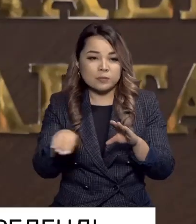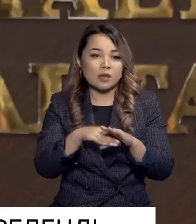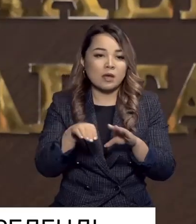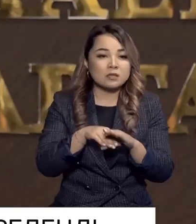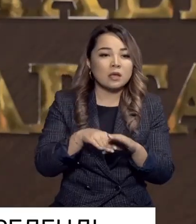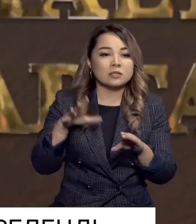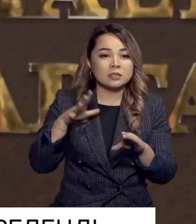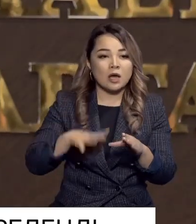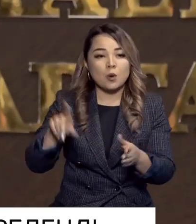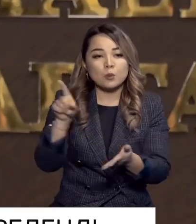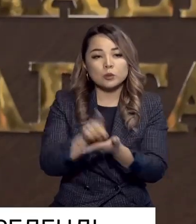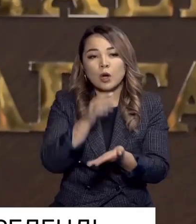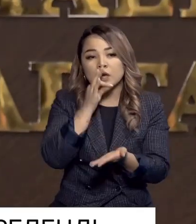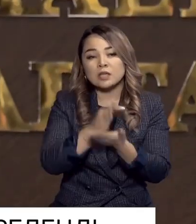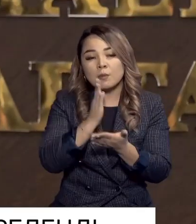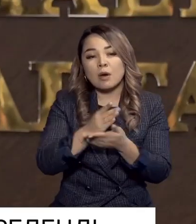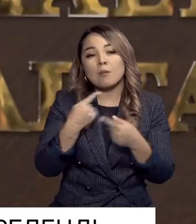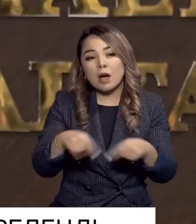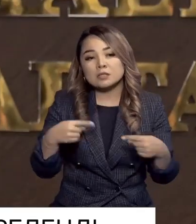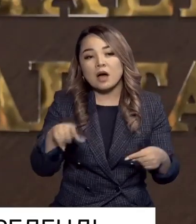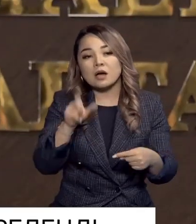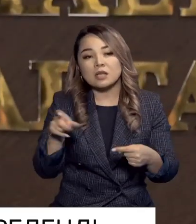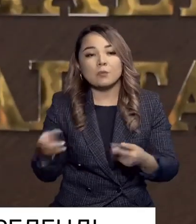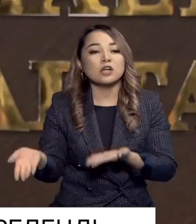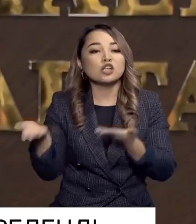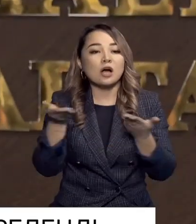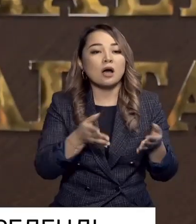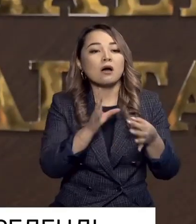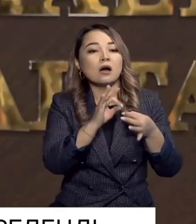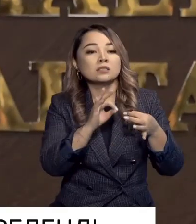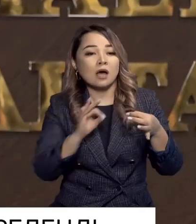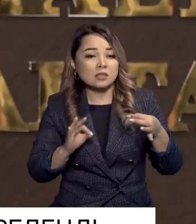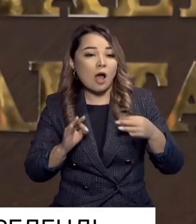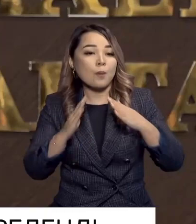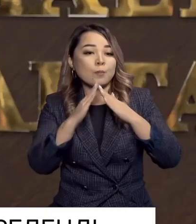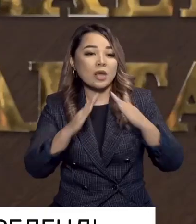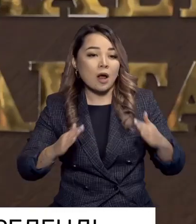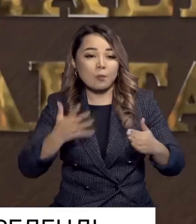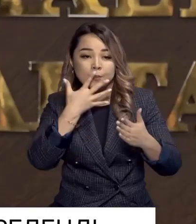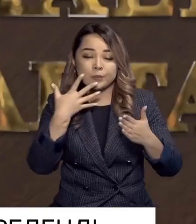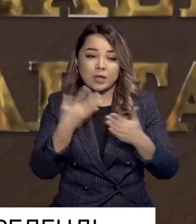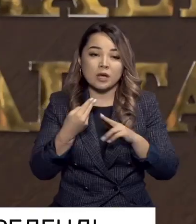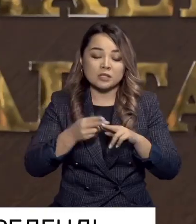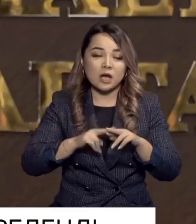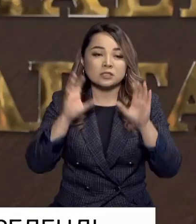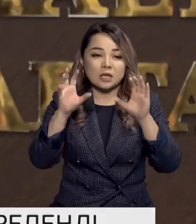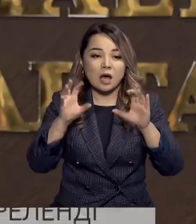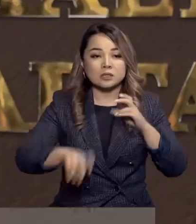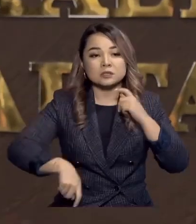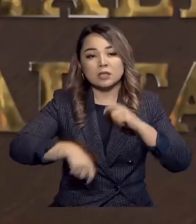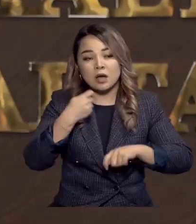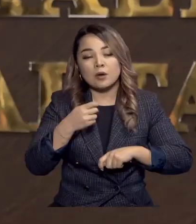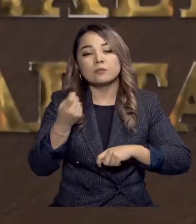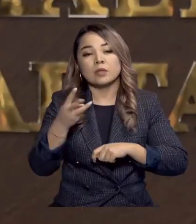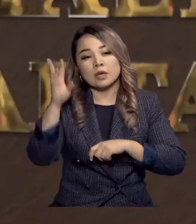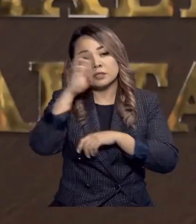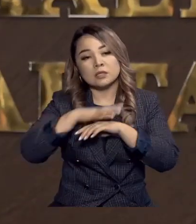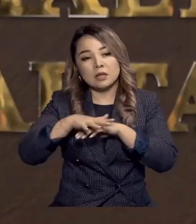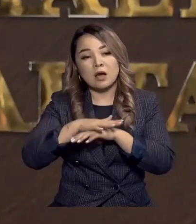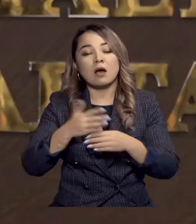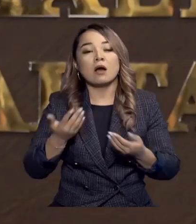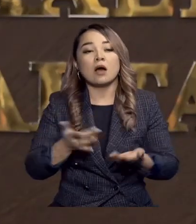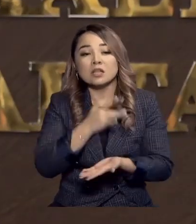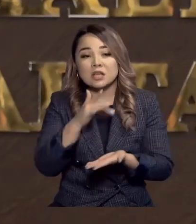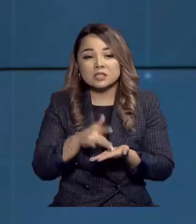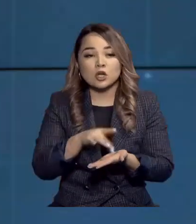орындауға міндеттелген. Солардың бірі басқа адамдарды шақыру. Бұл пирамиданың негізгі белгілерінің бірі. Заңсыз ұйым еліміздің бірнеше қаласында жұмыс істеп